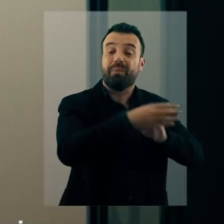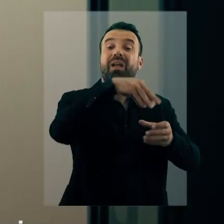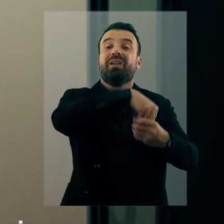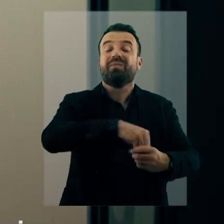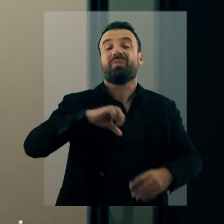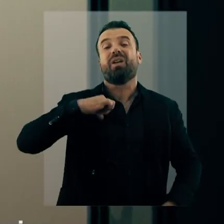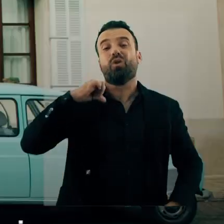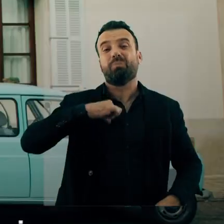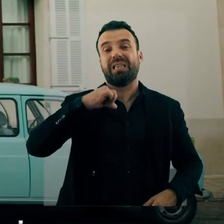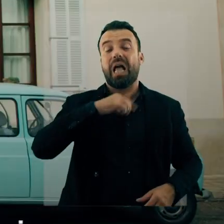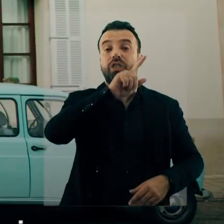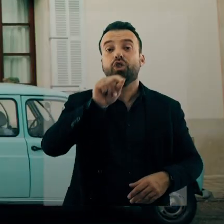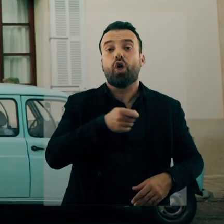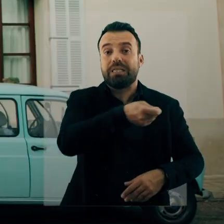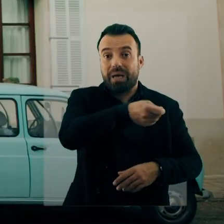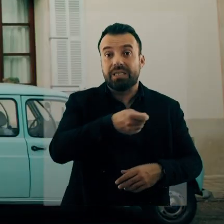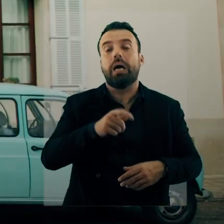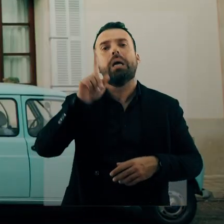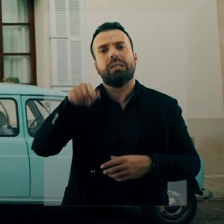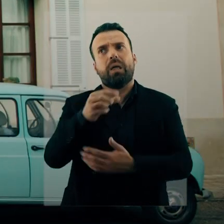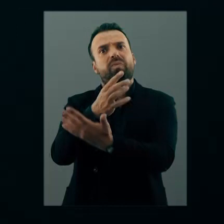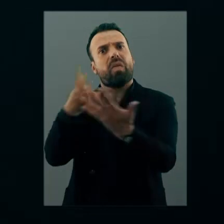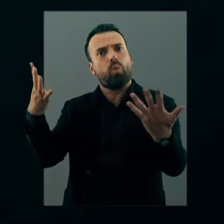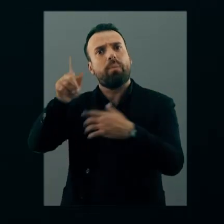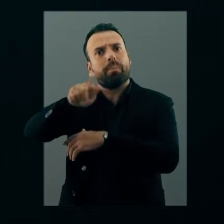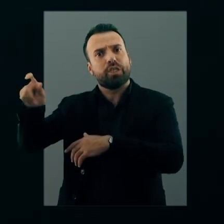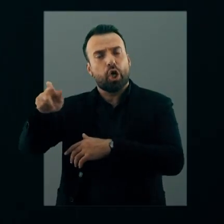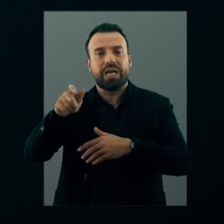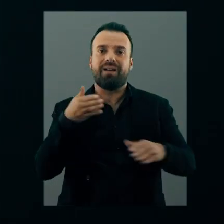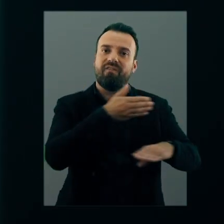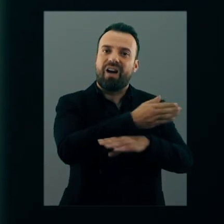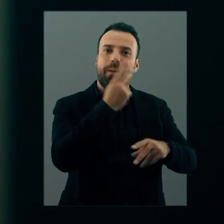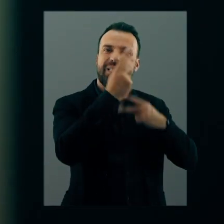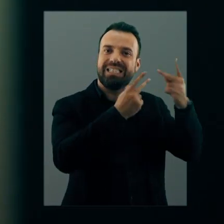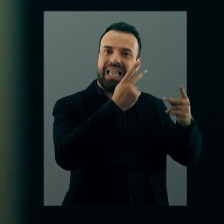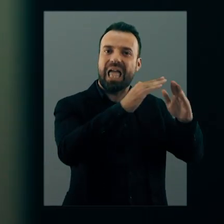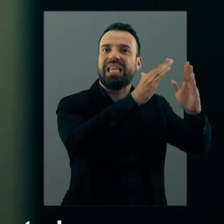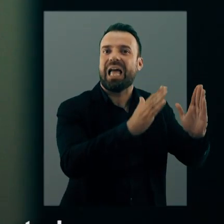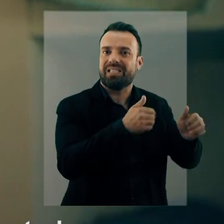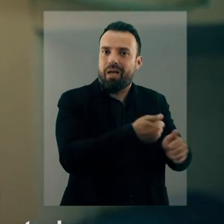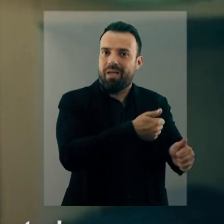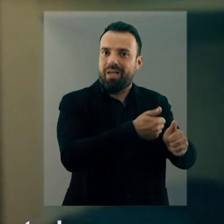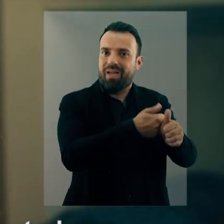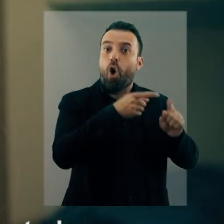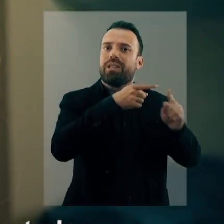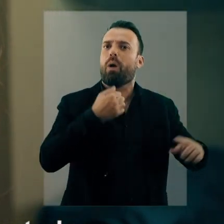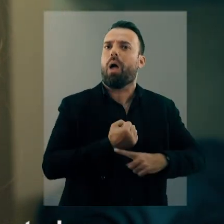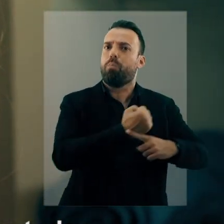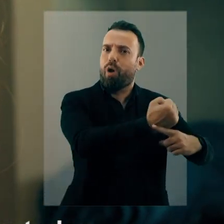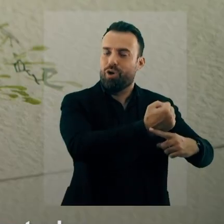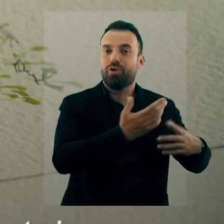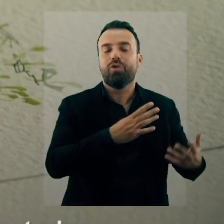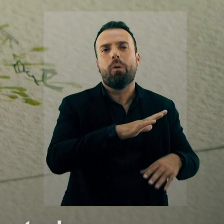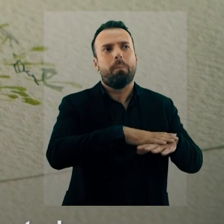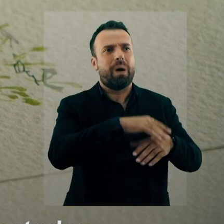de crònics de l'Hospital de Son Espases i d'altres 19 dedicats a suport domiciliari, realitzant visites regulars a les